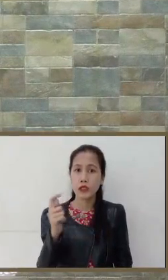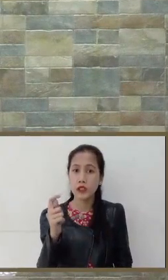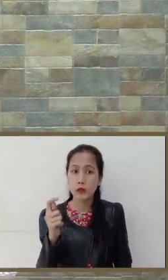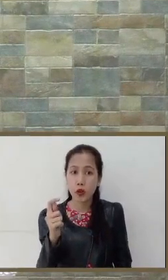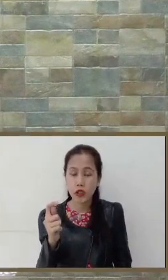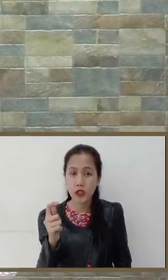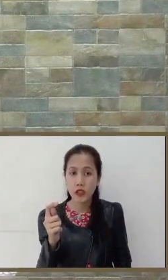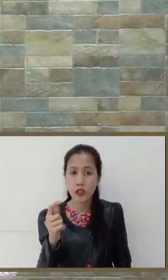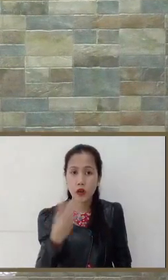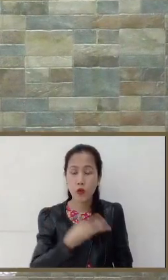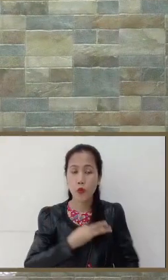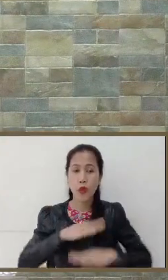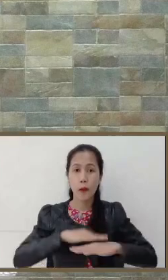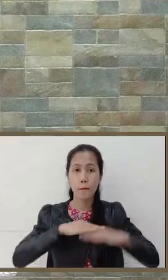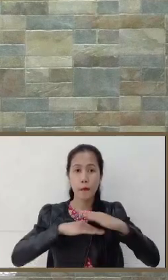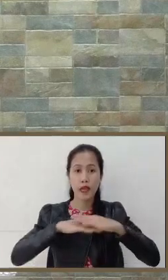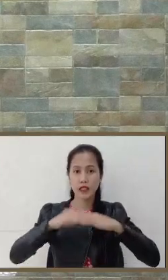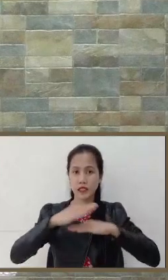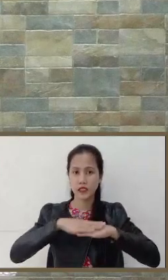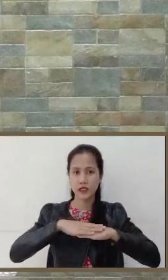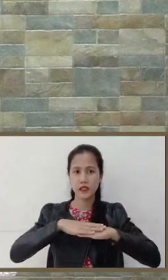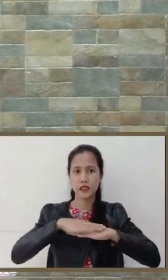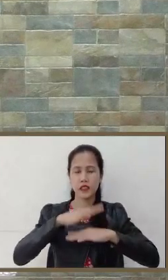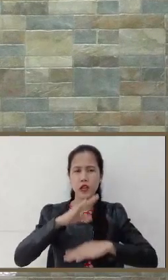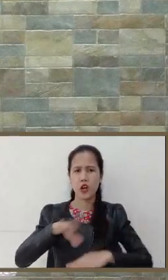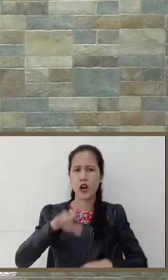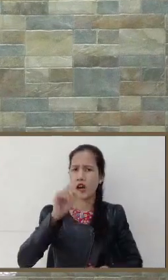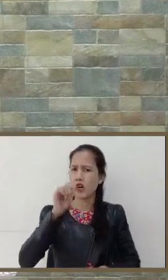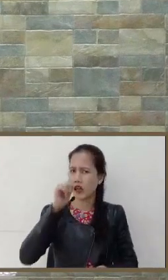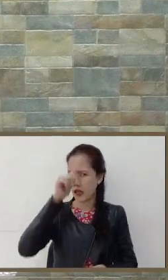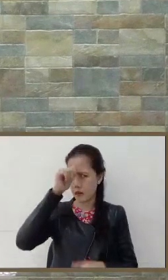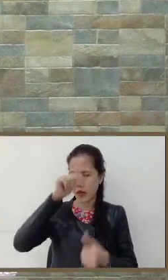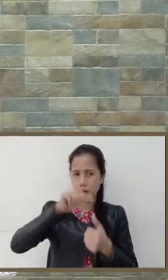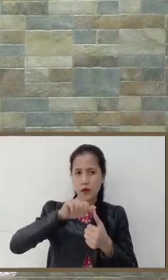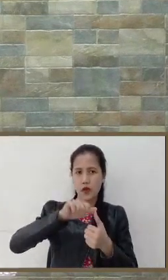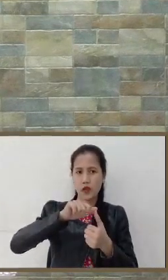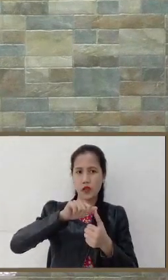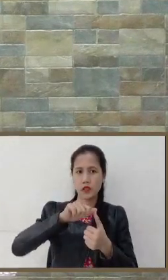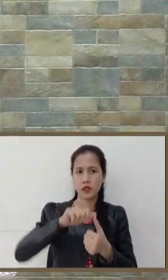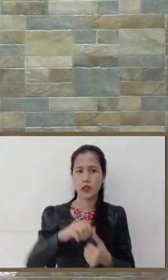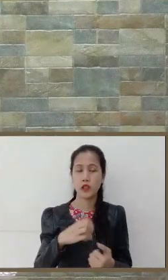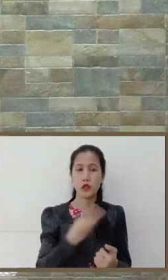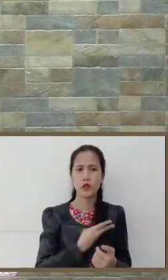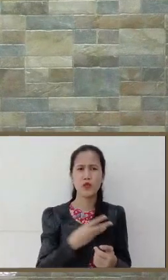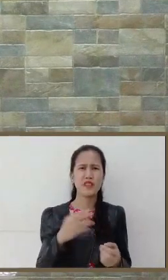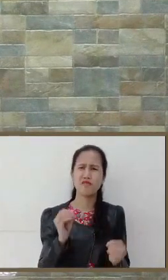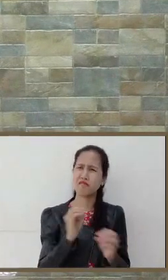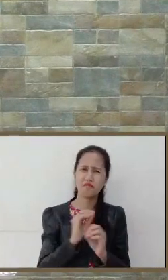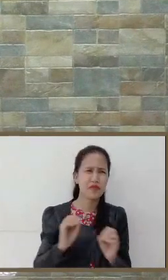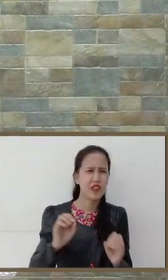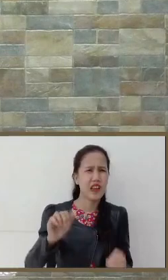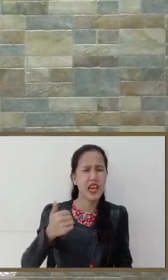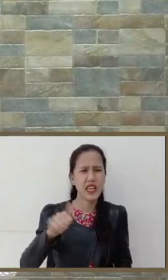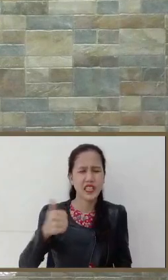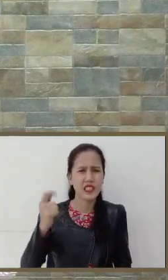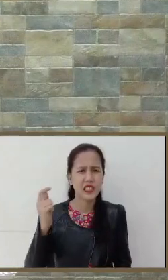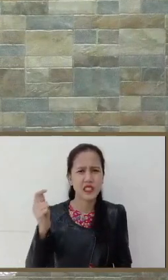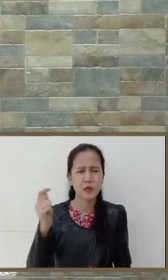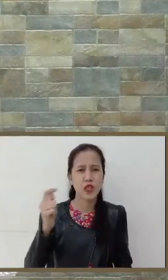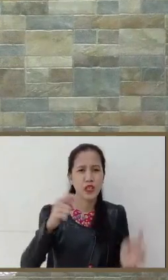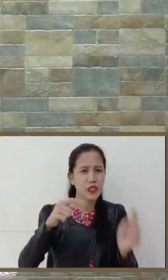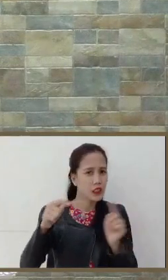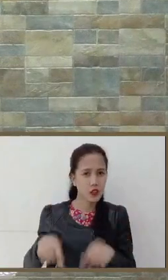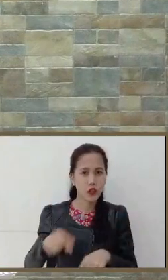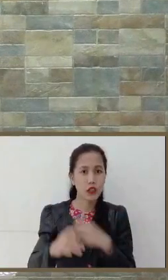binibuild. Mga kapatid, tandaan po natin that we have no any reputation sa ibabaw ng lupang ito. The only reputation that we have